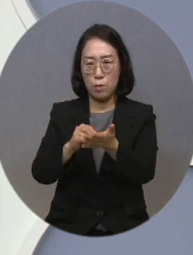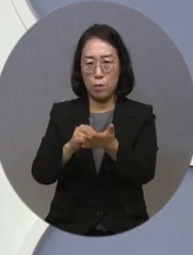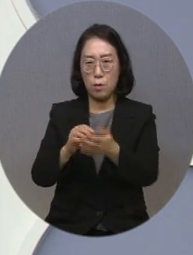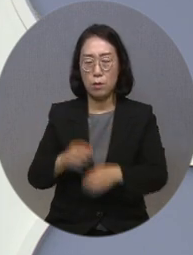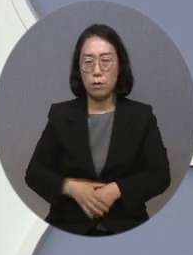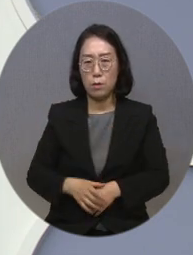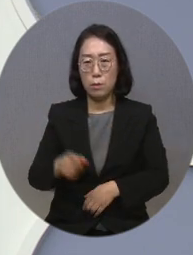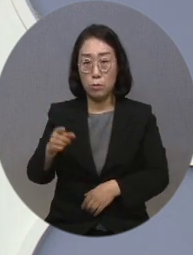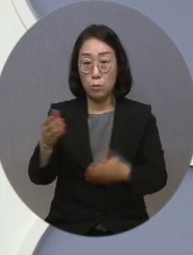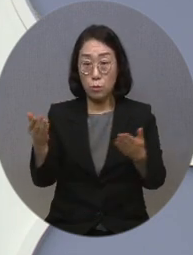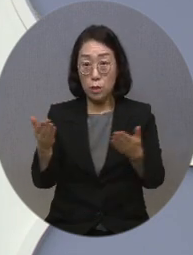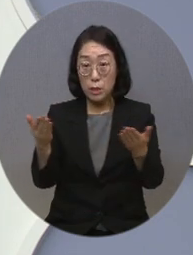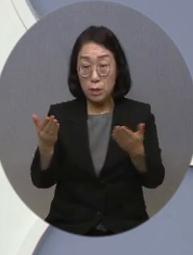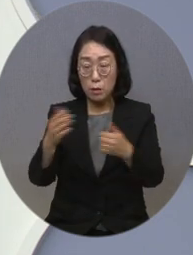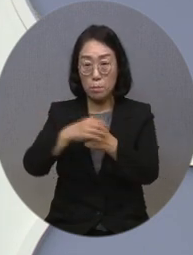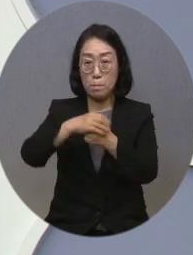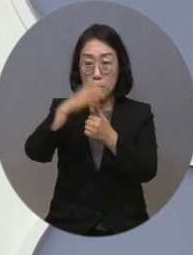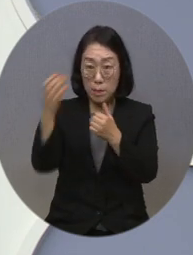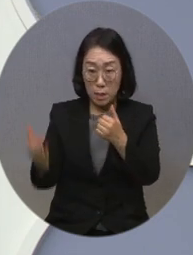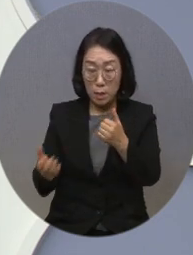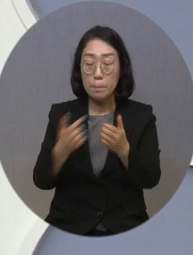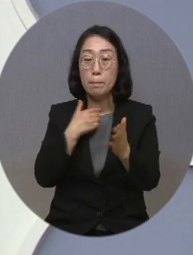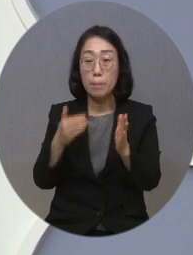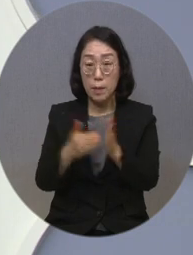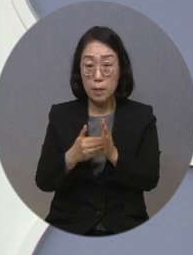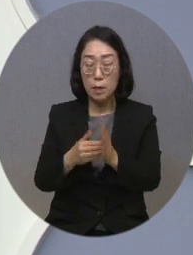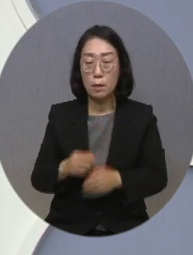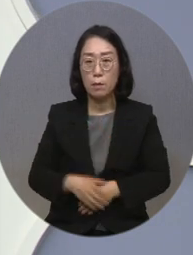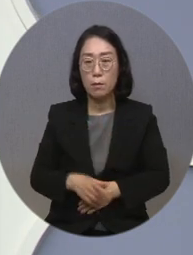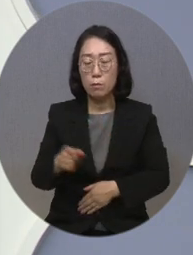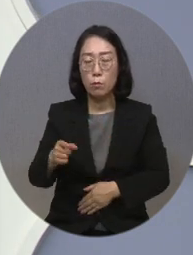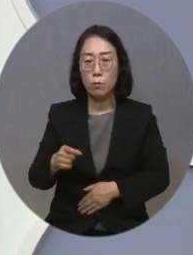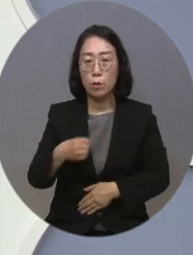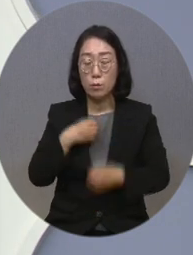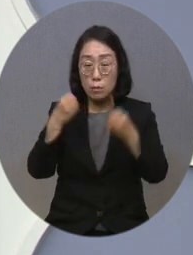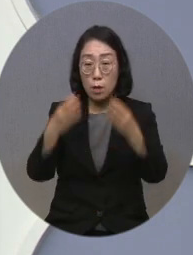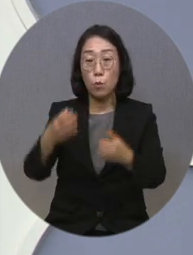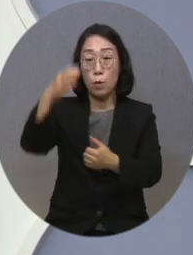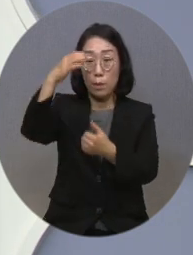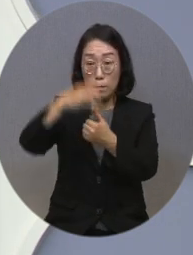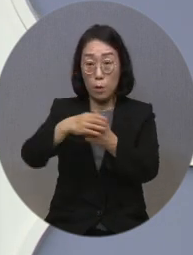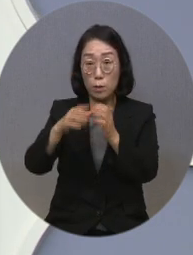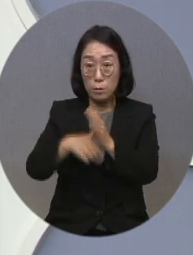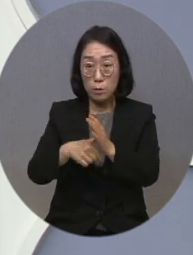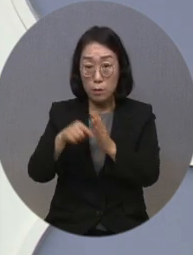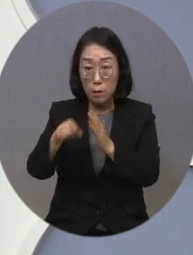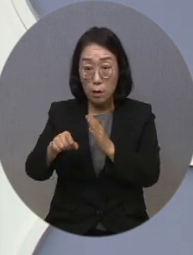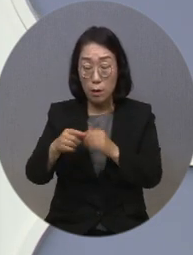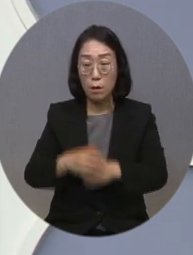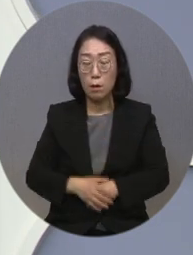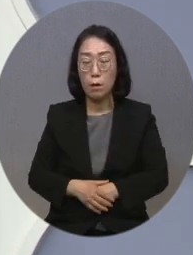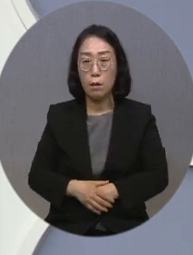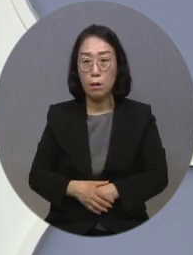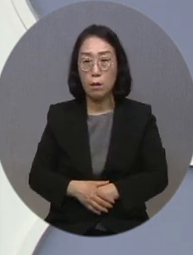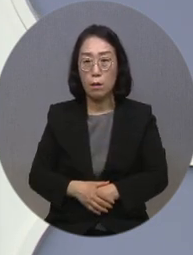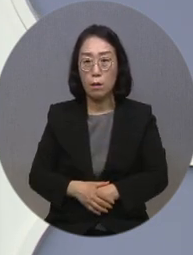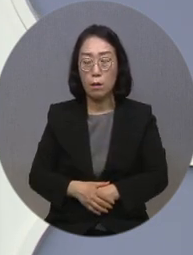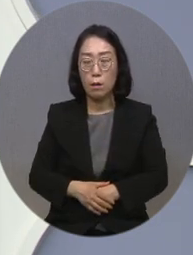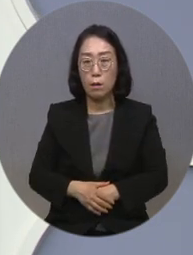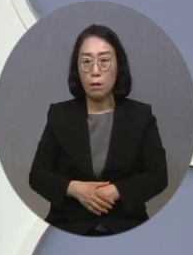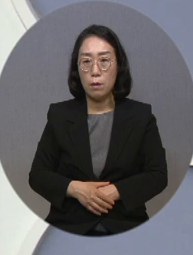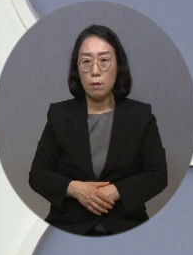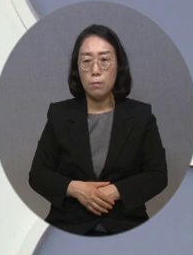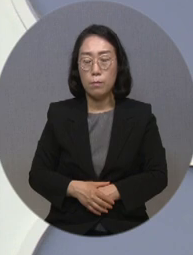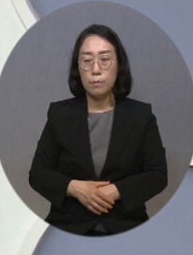장관도 사임을 하시고 이렇게 됐죠. 그래서 이제 그 후에 이제 제가 부임했을 때는 그 사건이 난 다음번 장관이었기